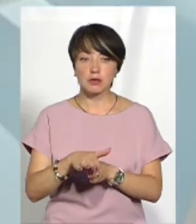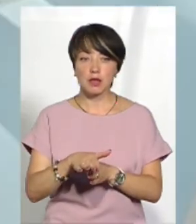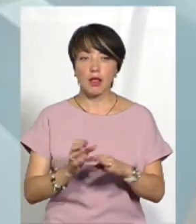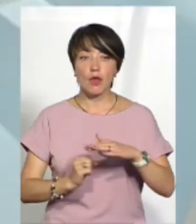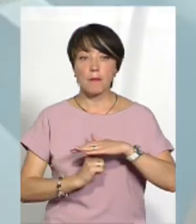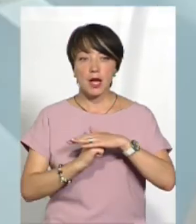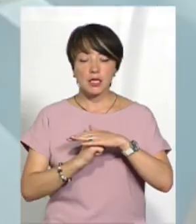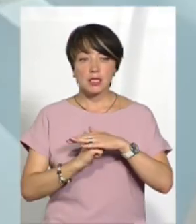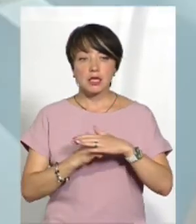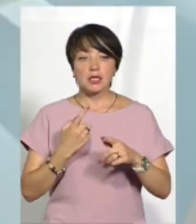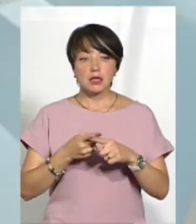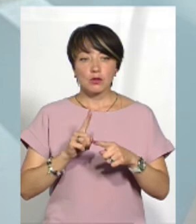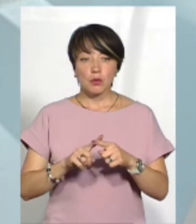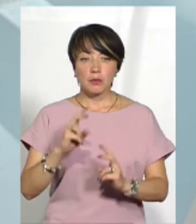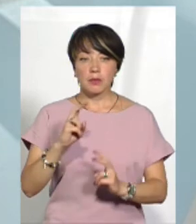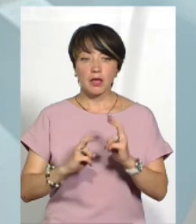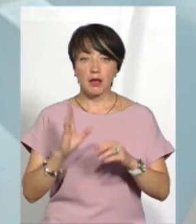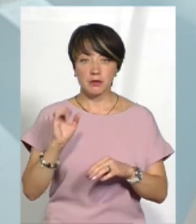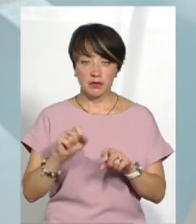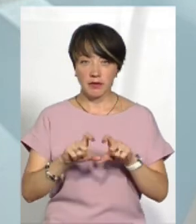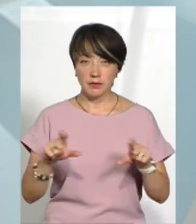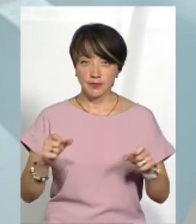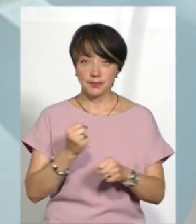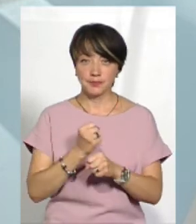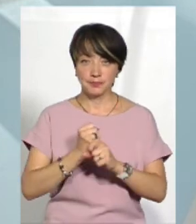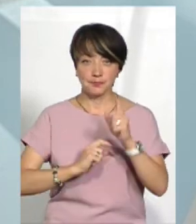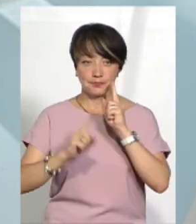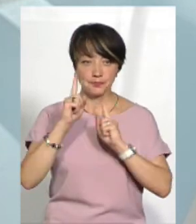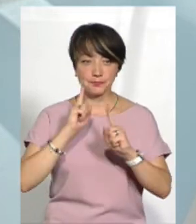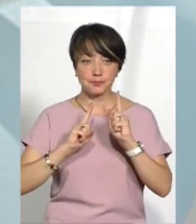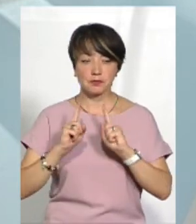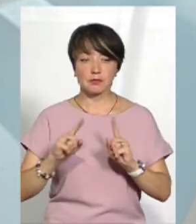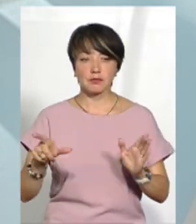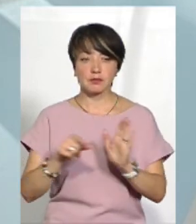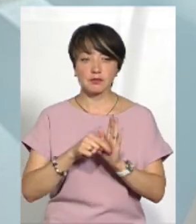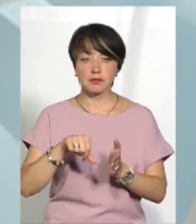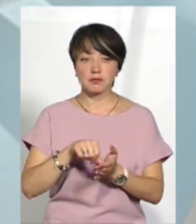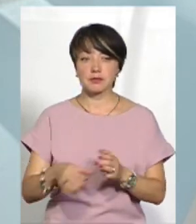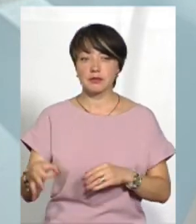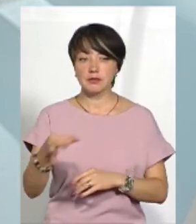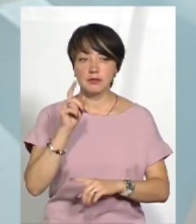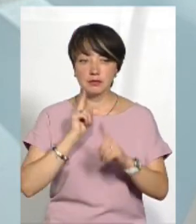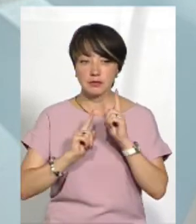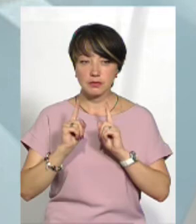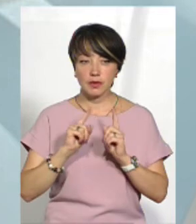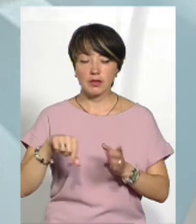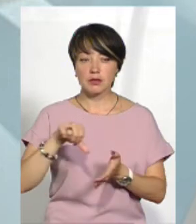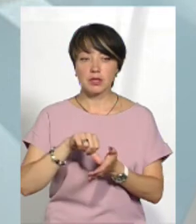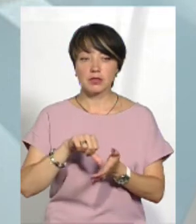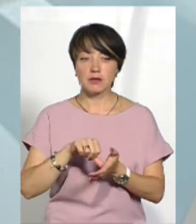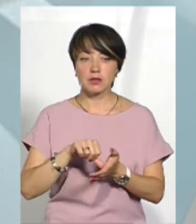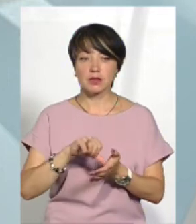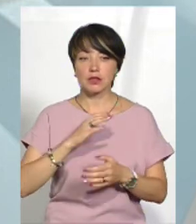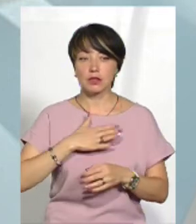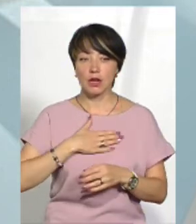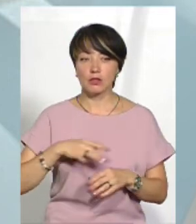на базі даного підприємства відбулася така робоча нарада з представниками обласної ради, з представниками